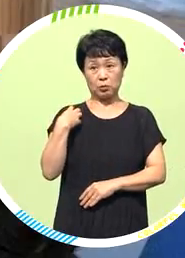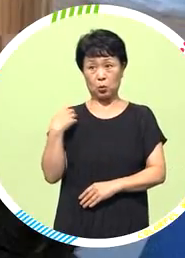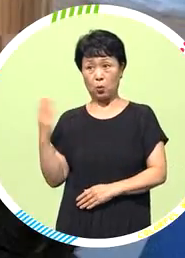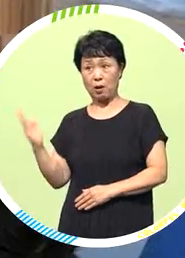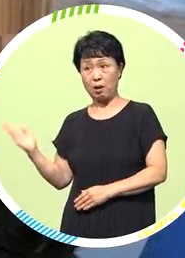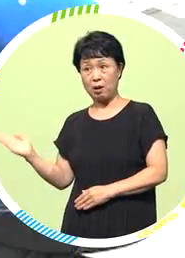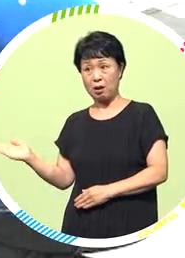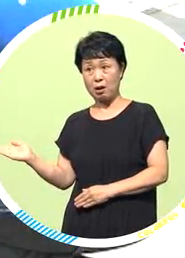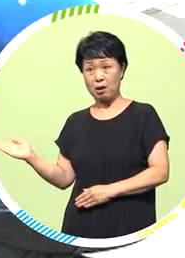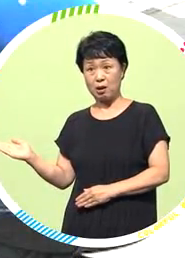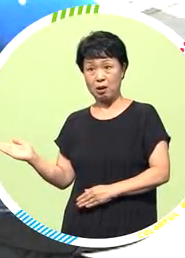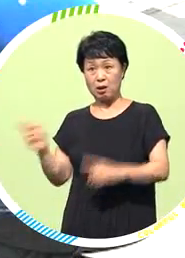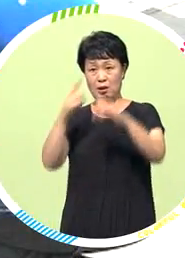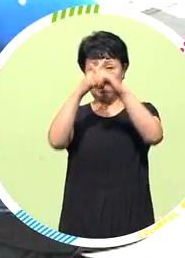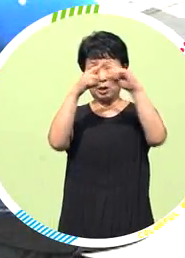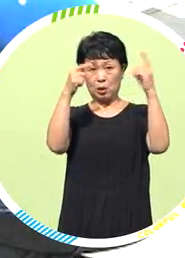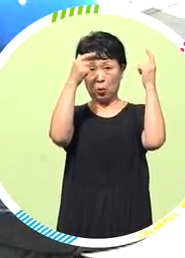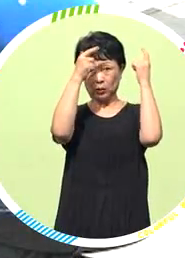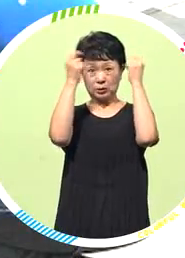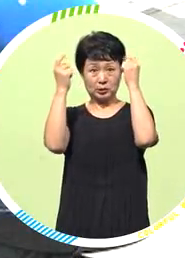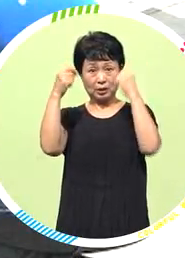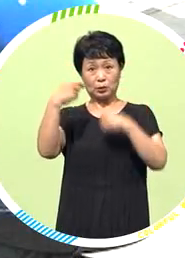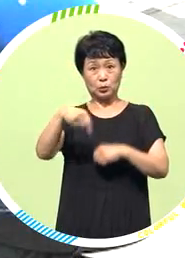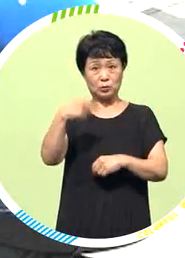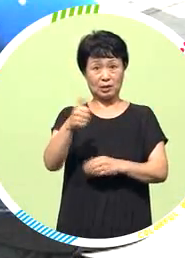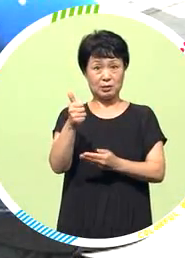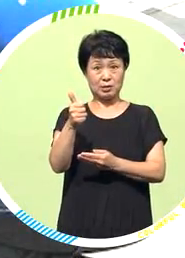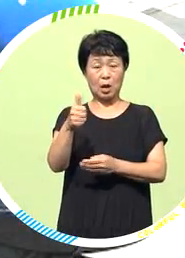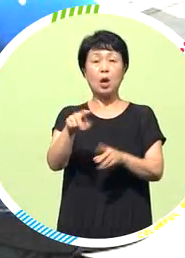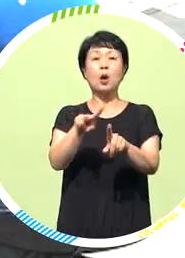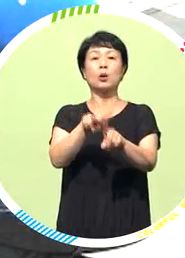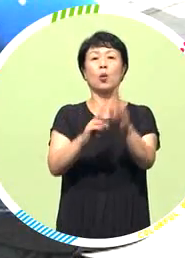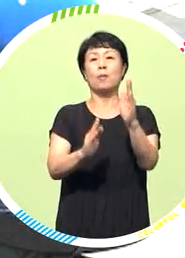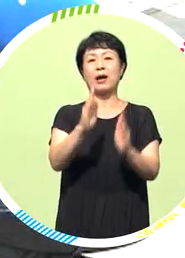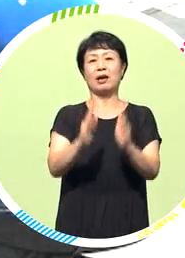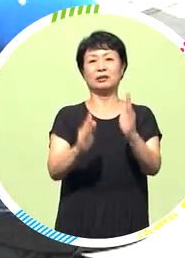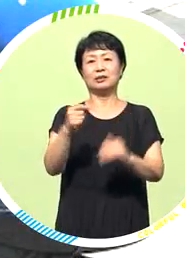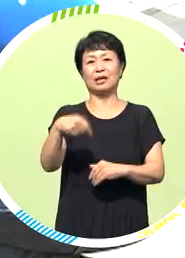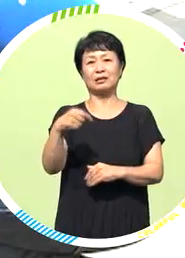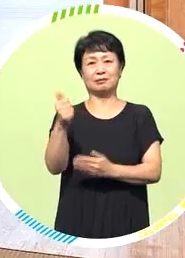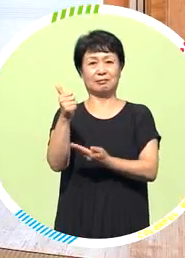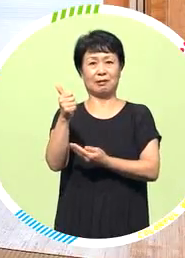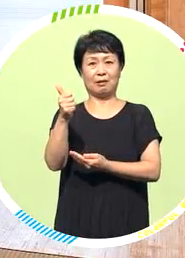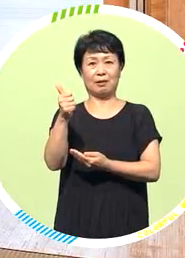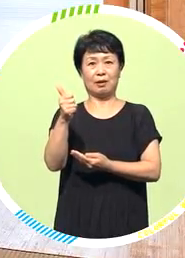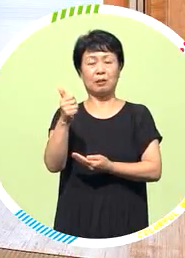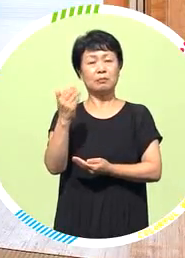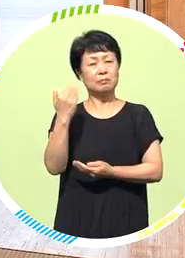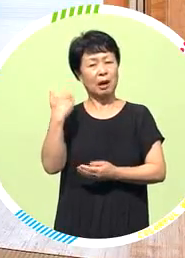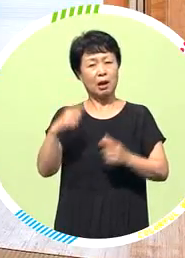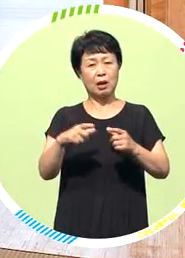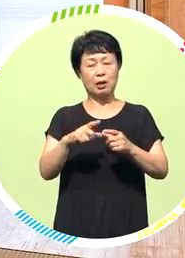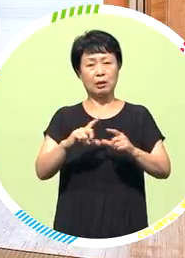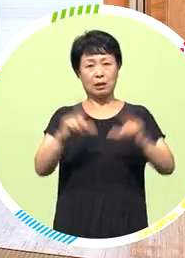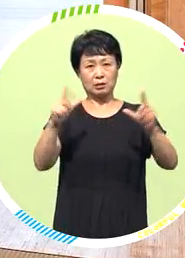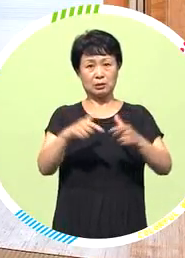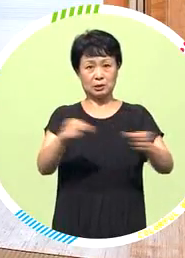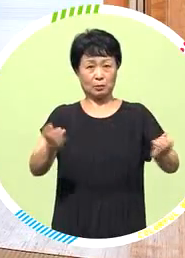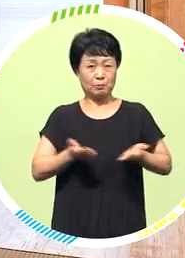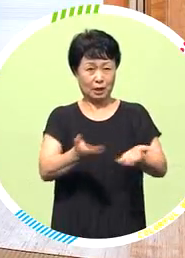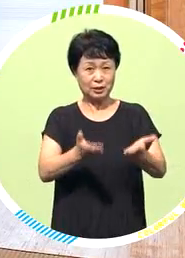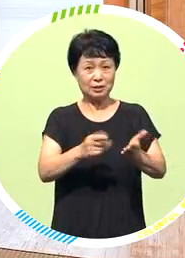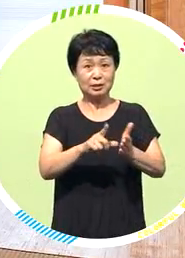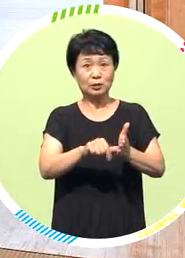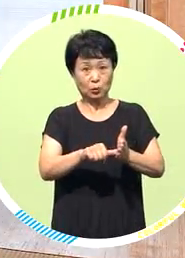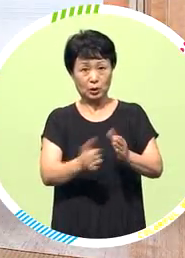建築家で慶応義塾大学大学院の小林博人教授。東日本大震災の被災地復興でも